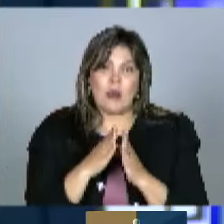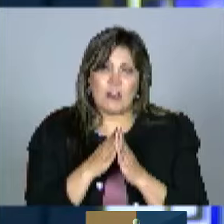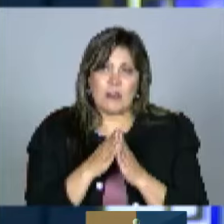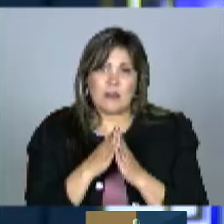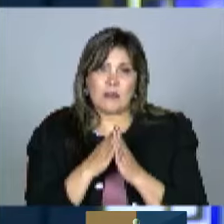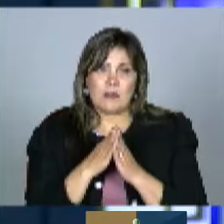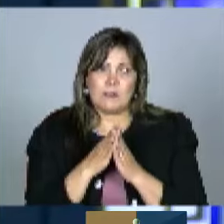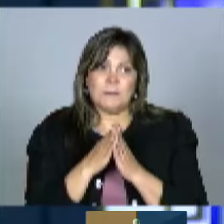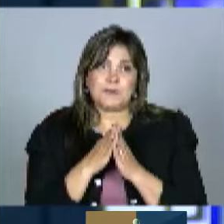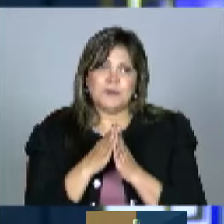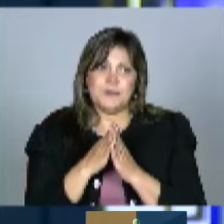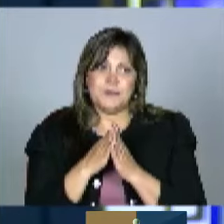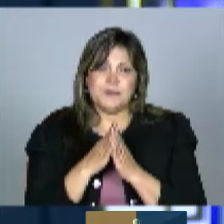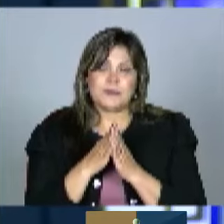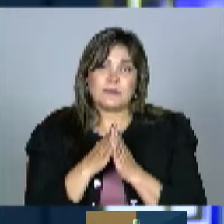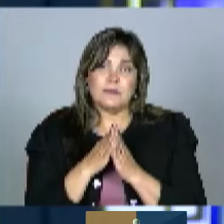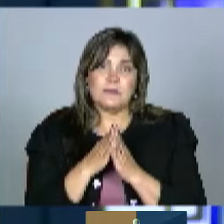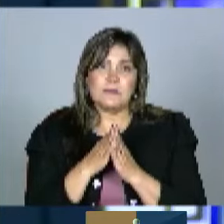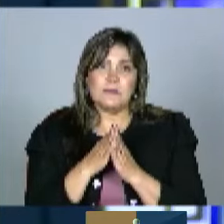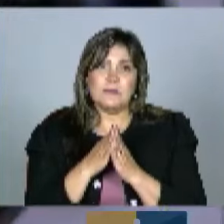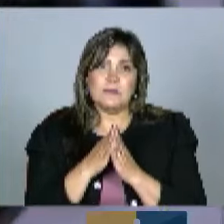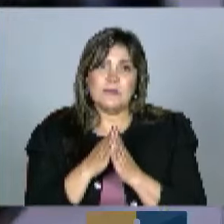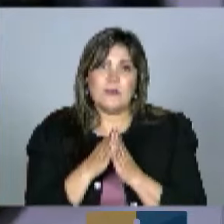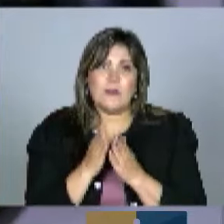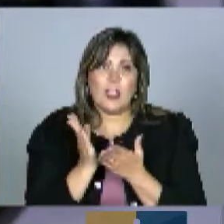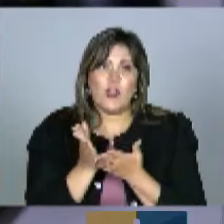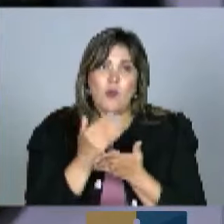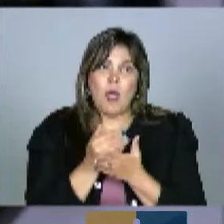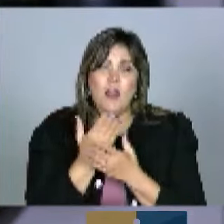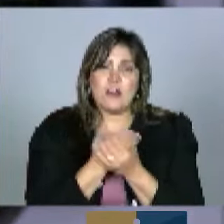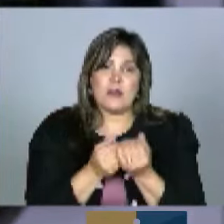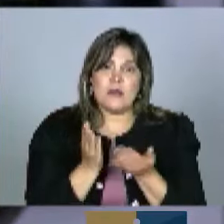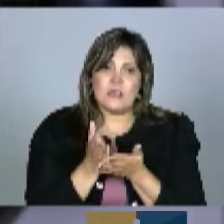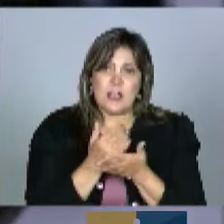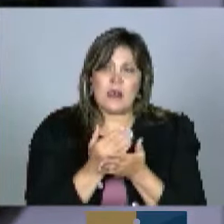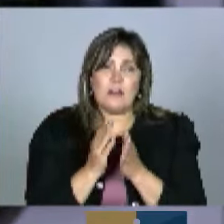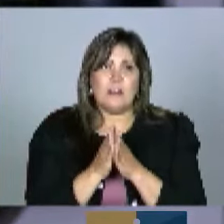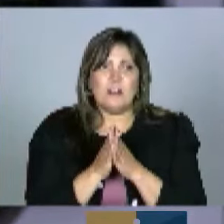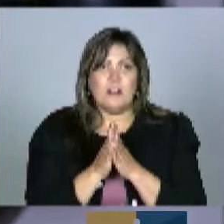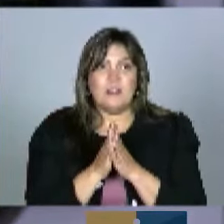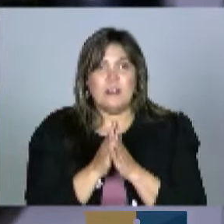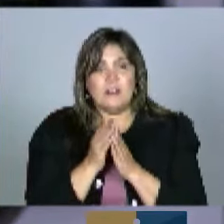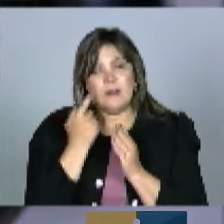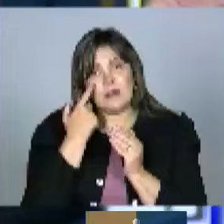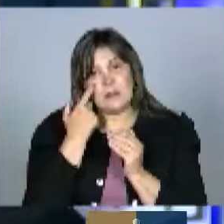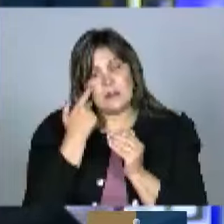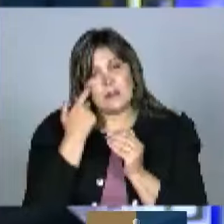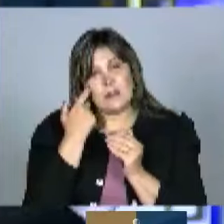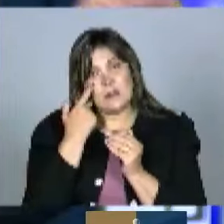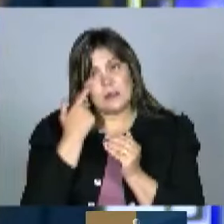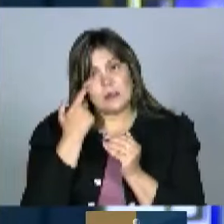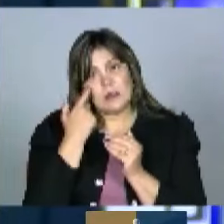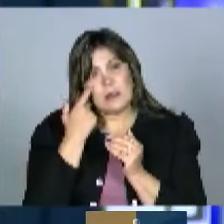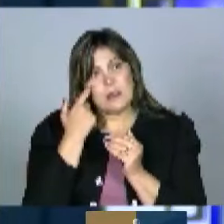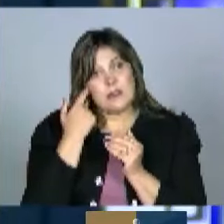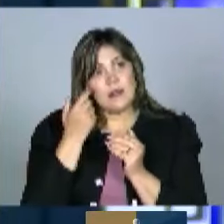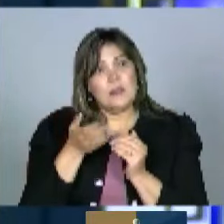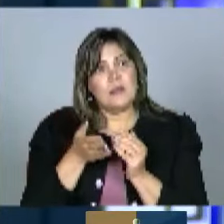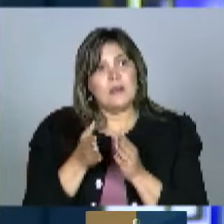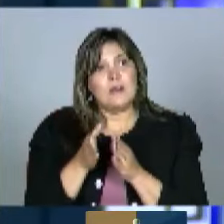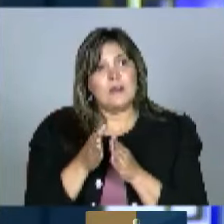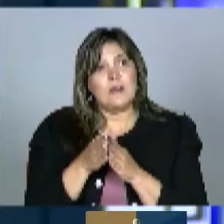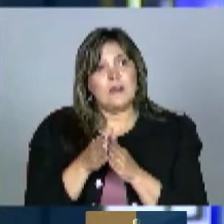ينزر اصحاب الشان هو يا فندم اصحاب الشان الورثه روح رسمي تقدم الى مرفق المياه والا